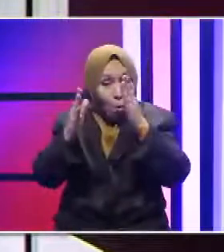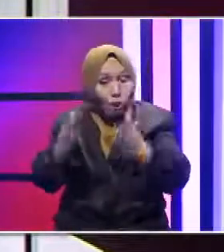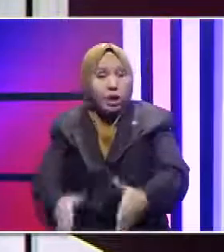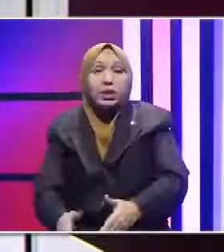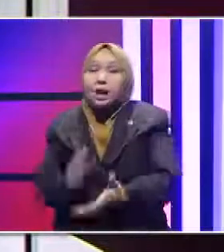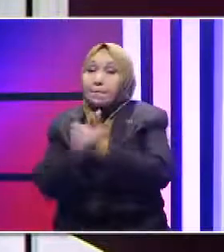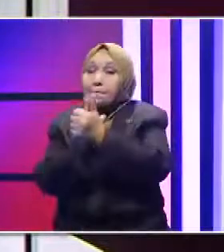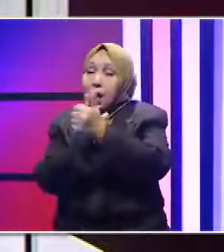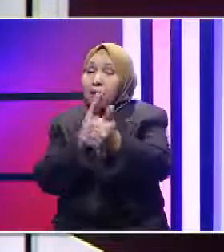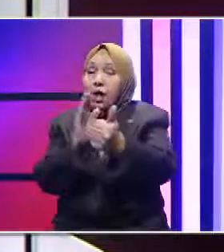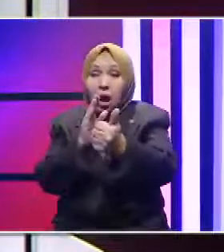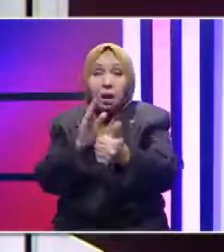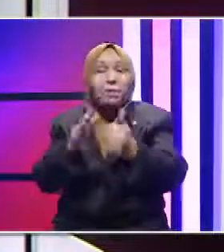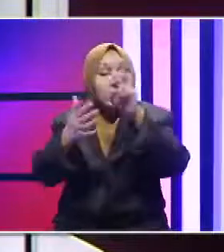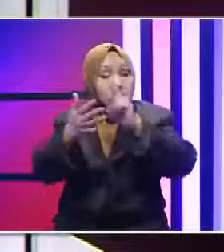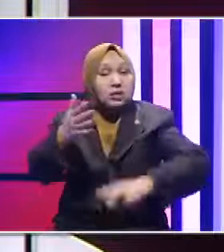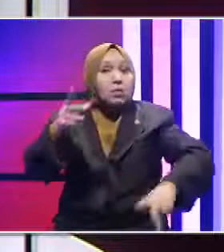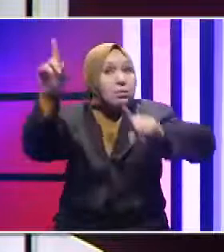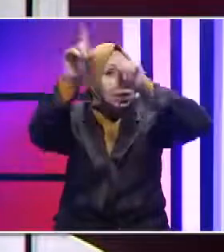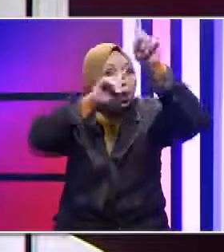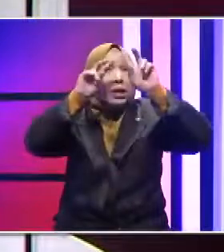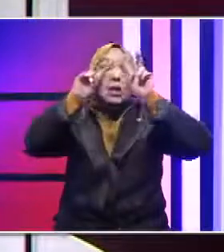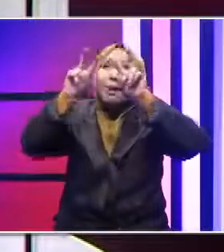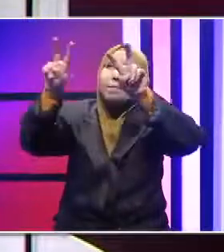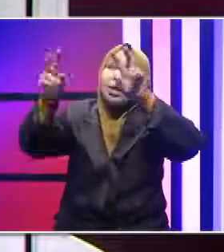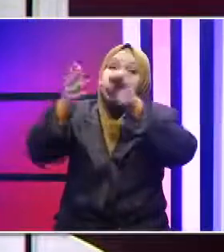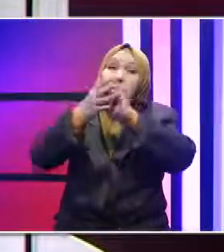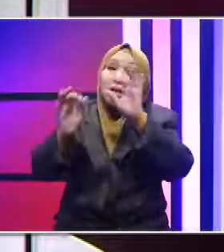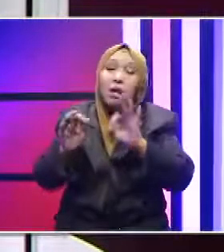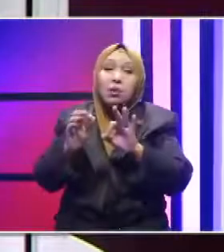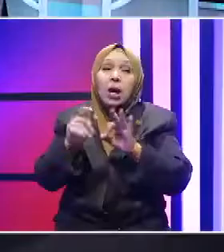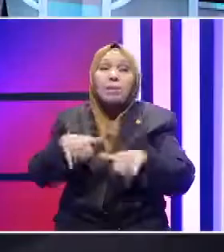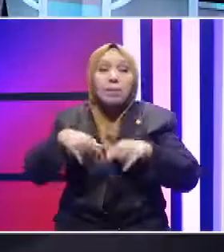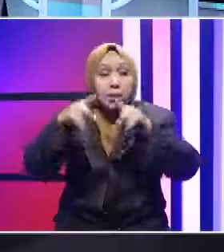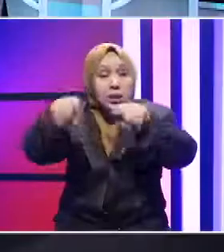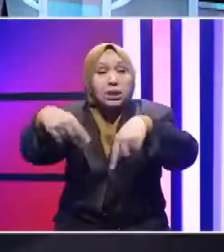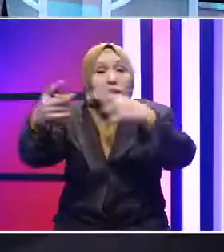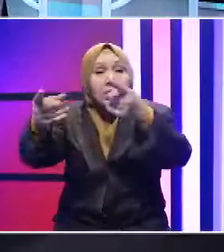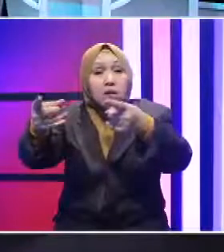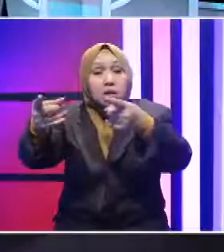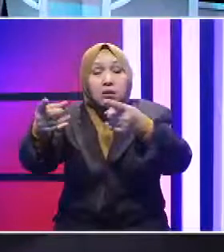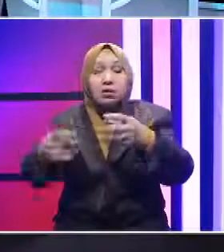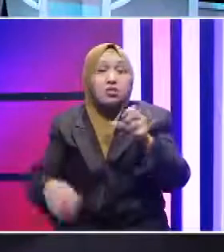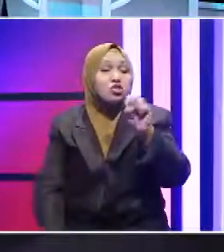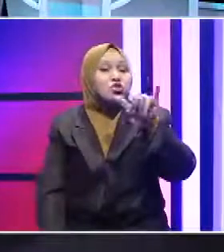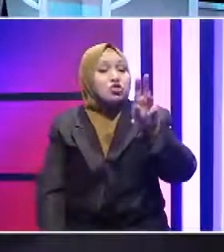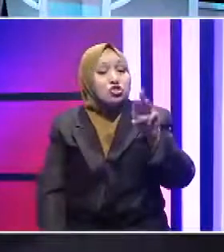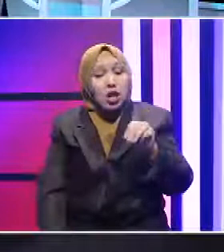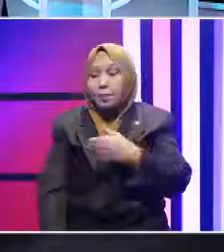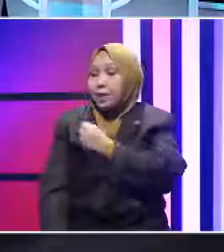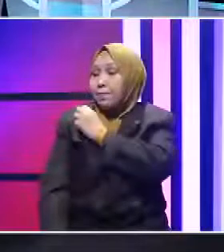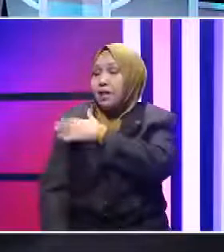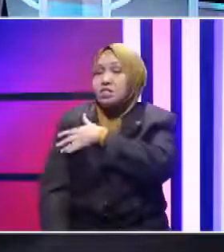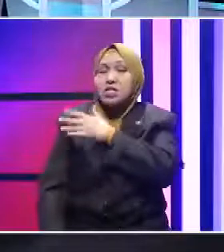baca bintang yang di atas sana, dia akan nampak bahawa okey, kalau nak pergi ke Syam begini, ya, pasal dia